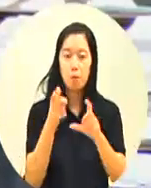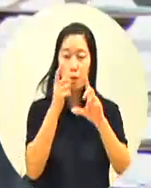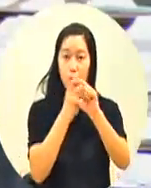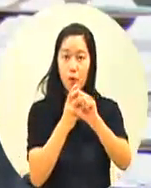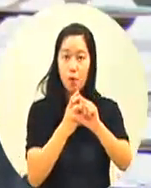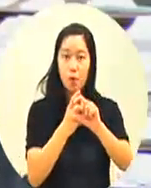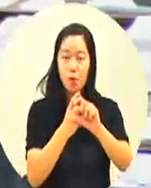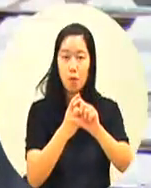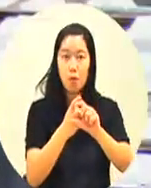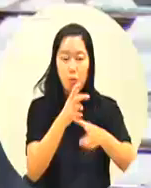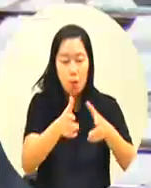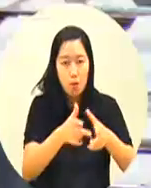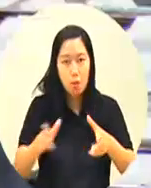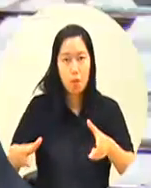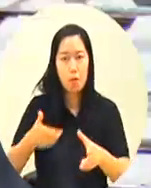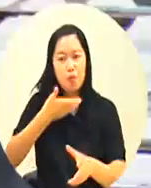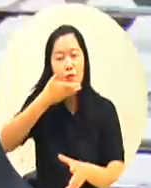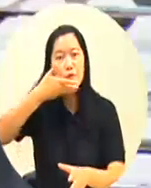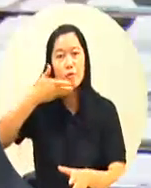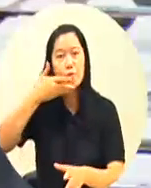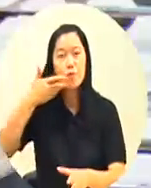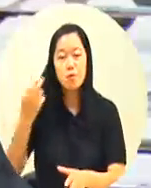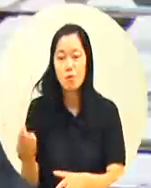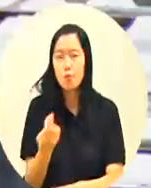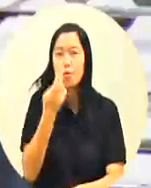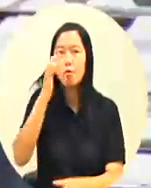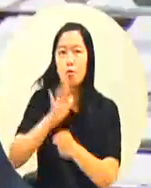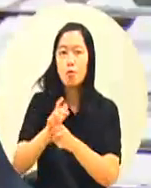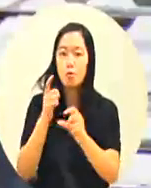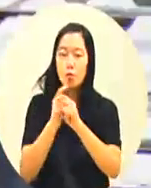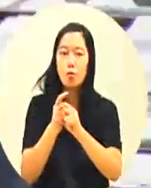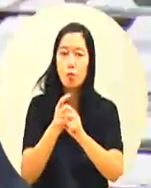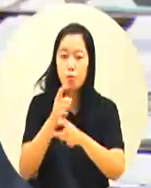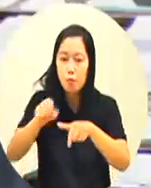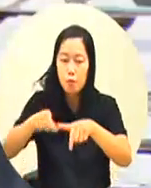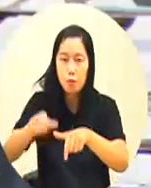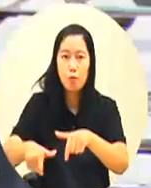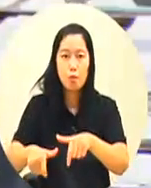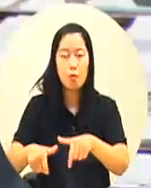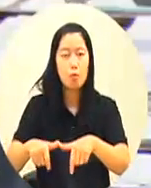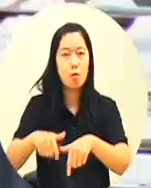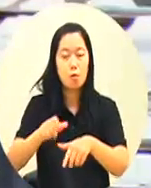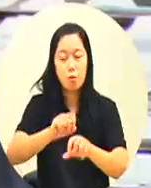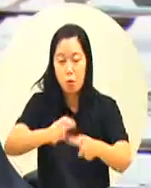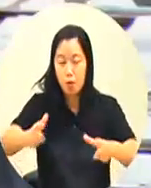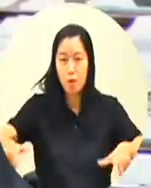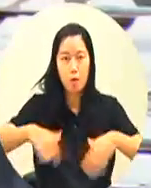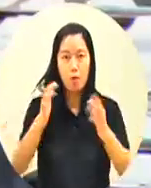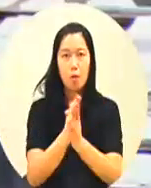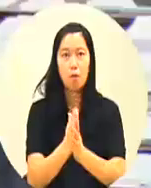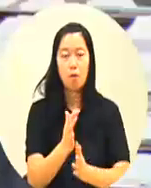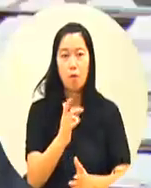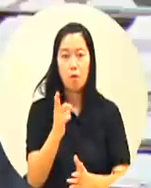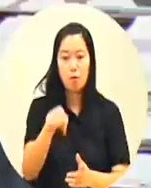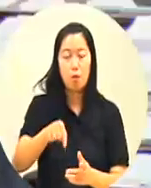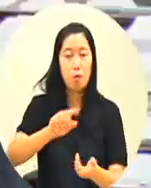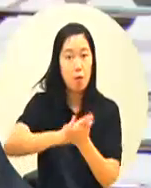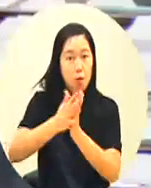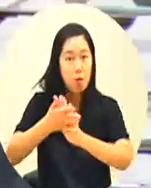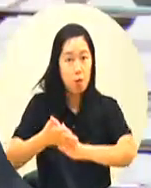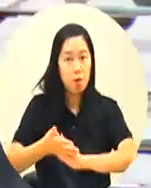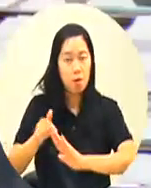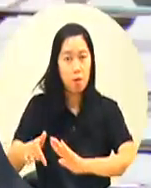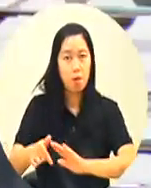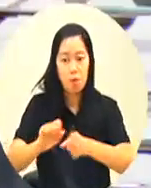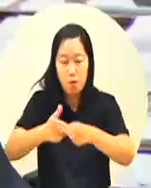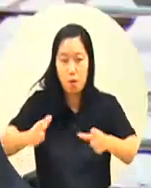有氢气，有各种的气体，不一样的气体。中钢在那边有蒸汽，有各种不同的气体。然后呢，其实在那边要变成是，它有各